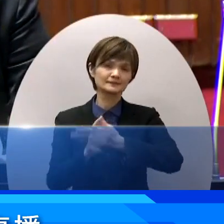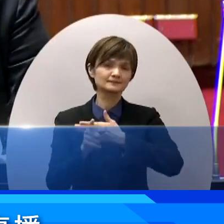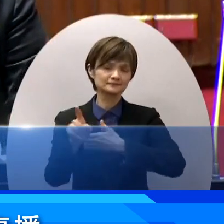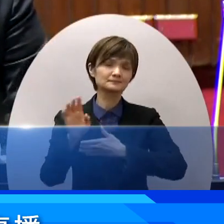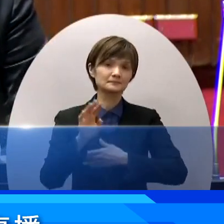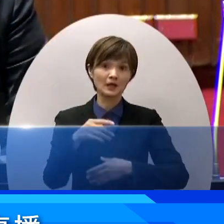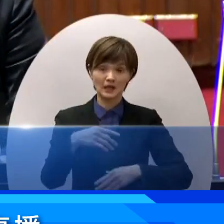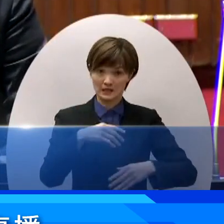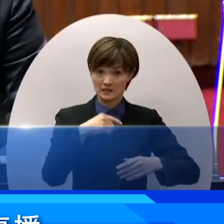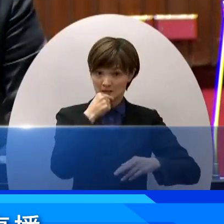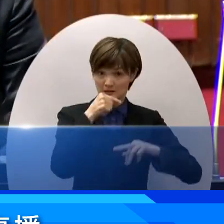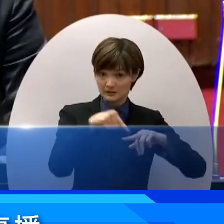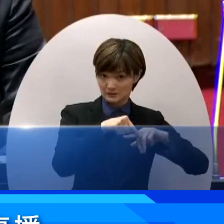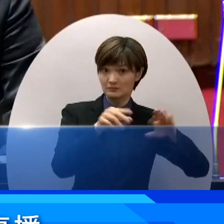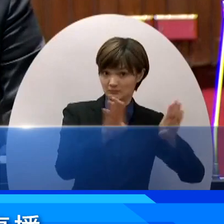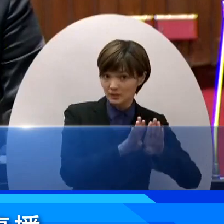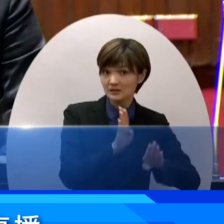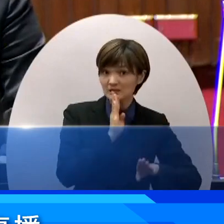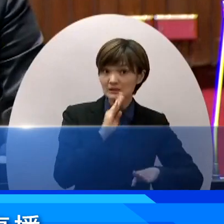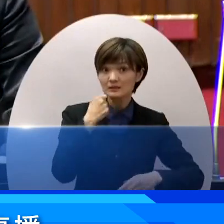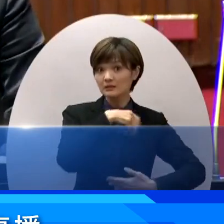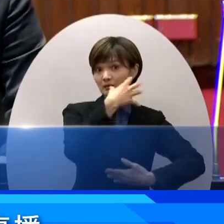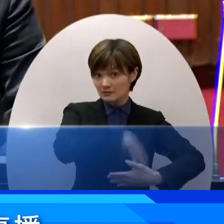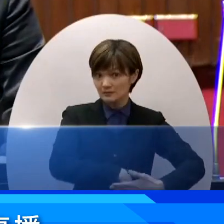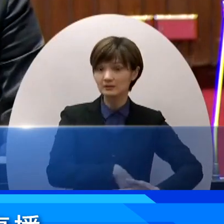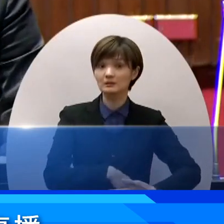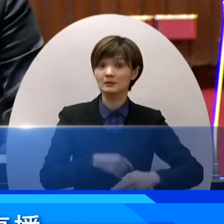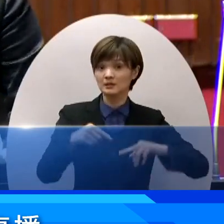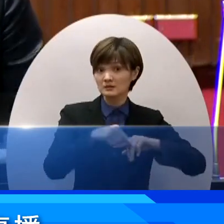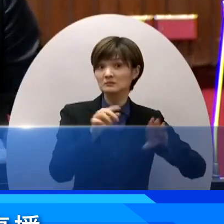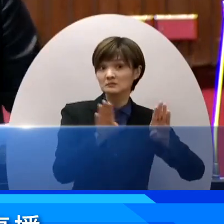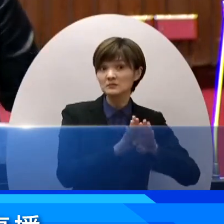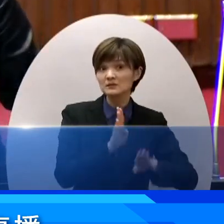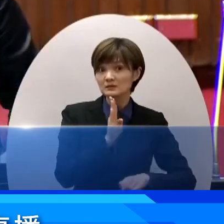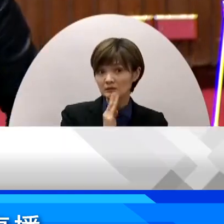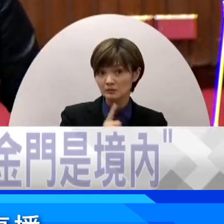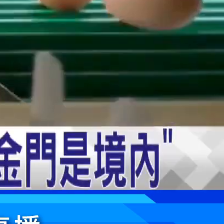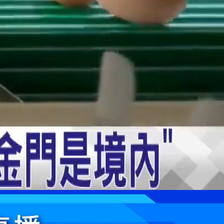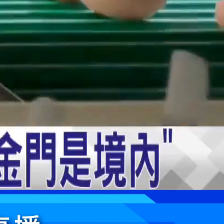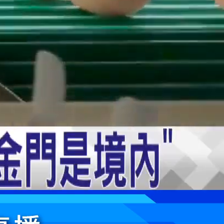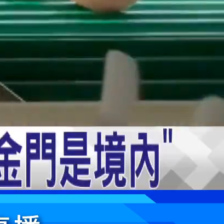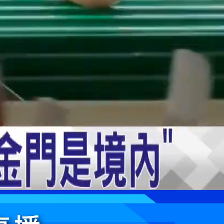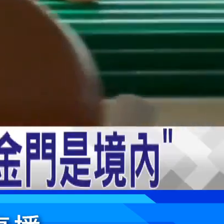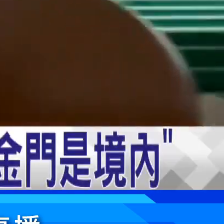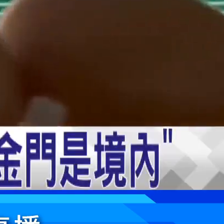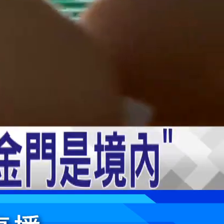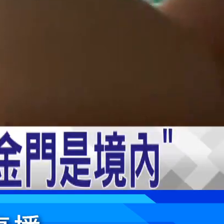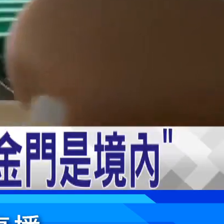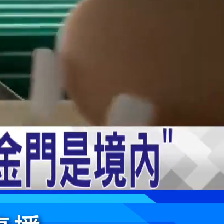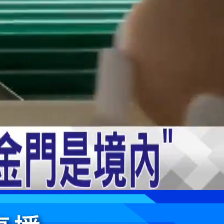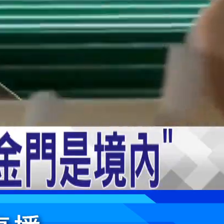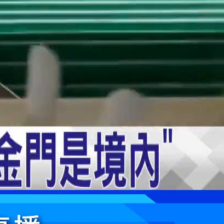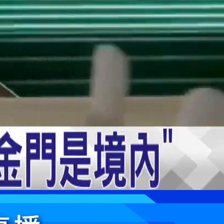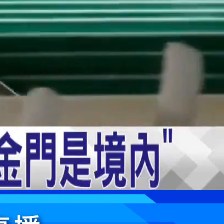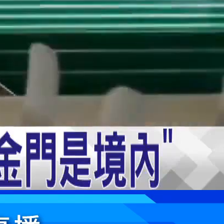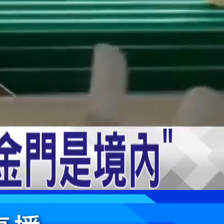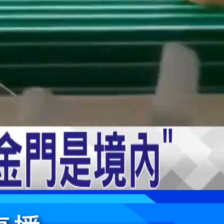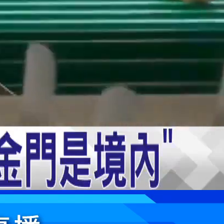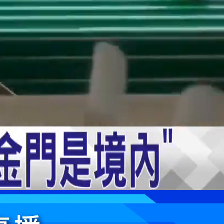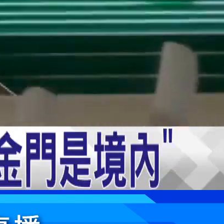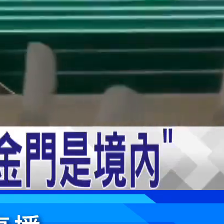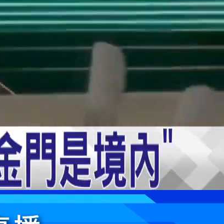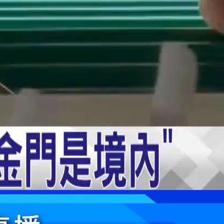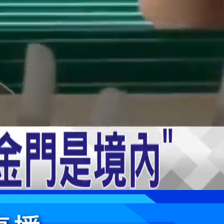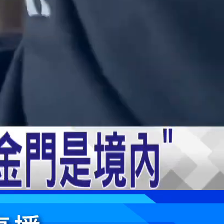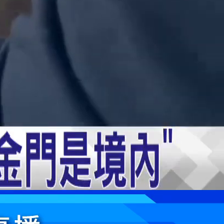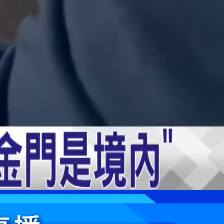金门是境内，金门是境内，到你们听懂？金门是中华民国的一部分。 一样啊。 即便郑月解释金门容易有中国鸟禽飞入，中国